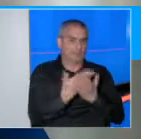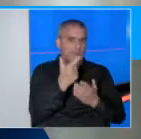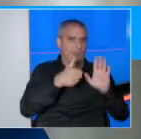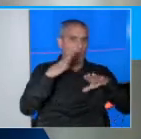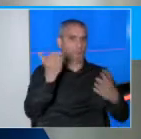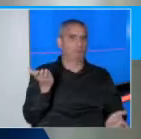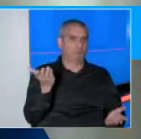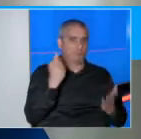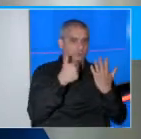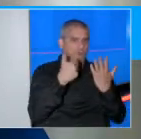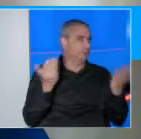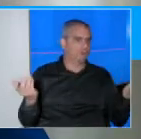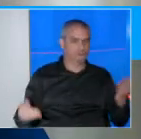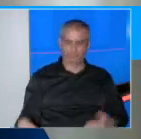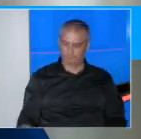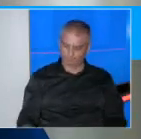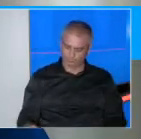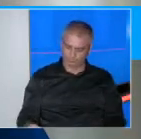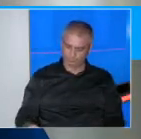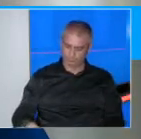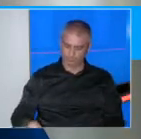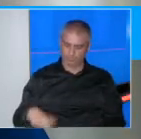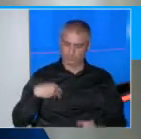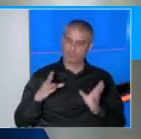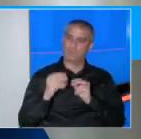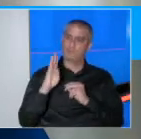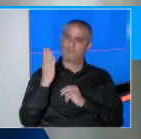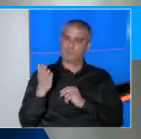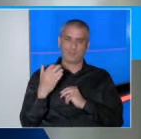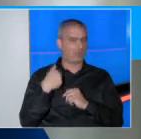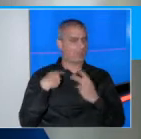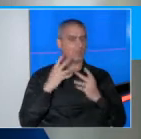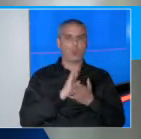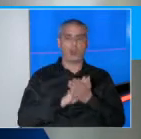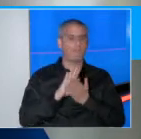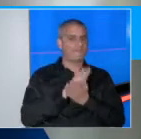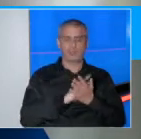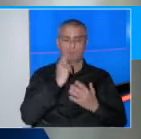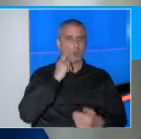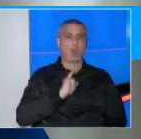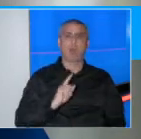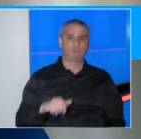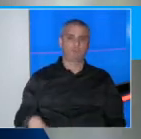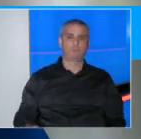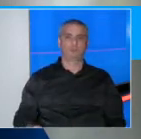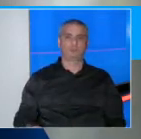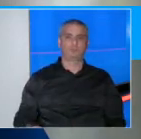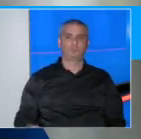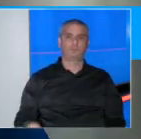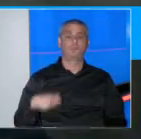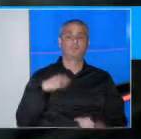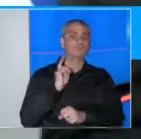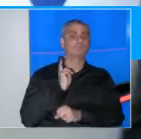לו להיות ראש ממשלה עם שישה מנדטים. אנחנו הולכים נתניהו בראש מורם, אנחנו לא מפחדים מזה, לא מתביישים מזה, עקביים